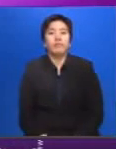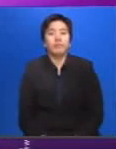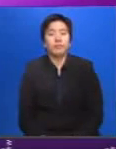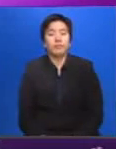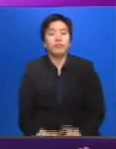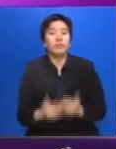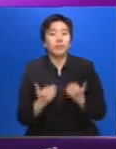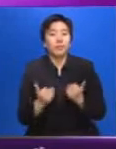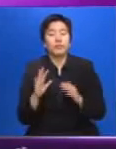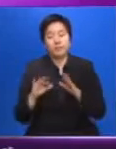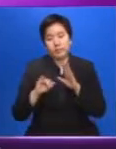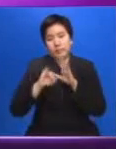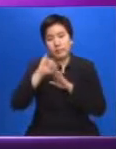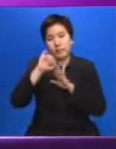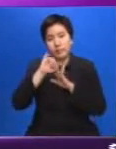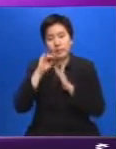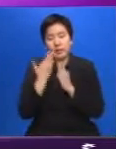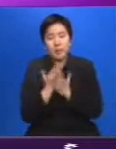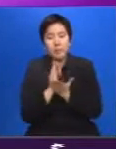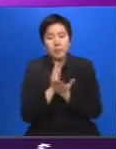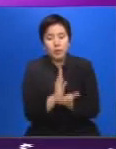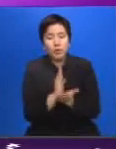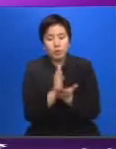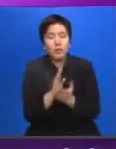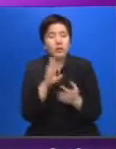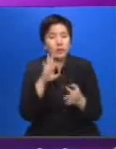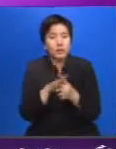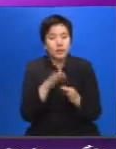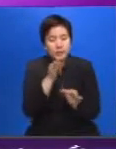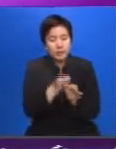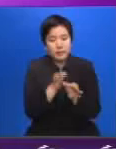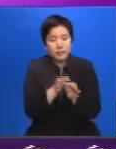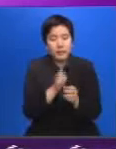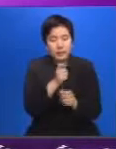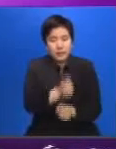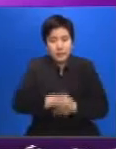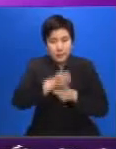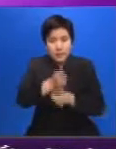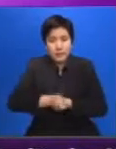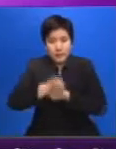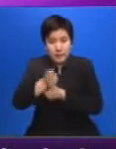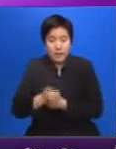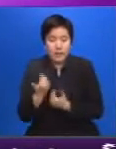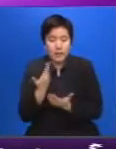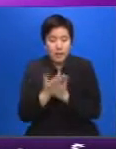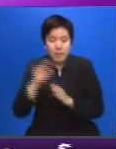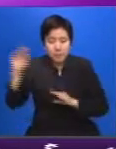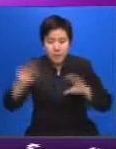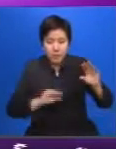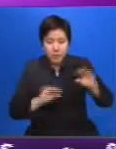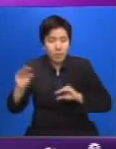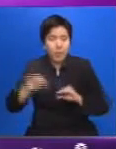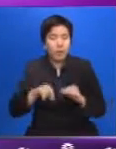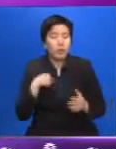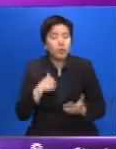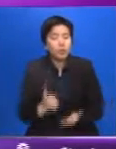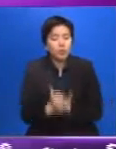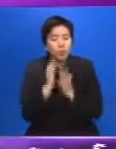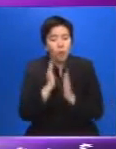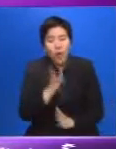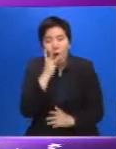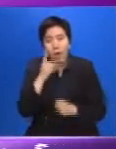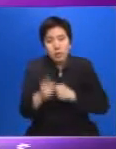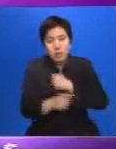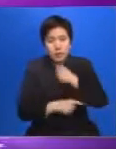ประชาชนในจังหวัดเชียงใหม่ร่วมกันบริจาคเงินผ่านทางธนาคารเพื่อการเกษตรและสหกรณ์การเกษตรค่ะเพื่อสมทบทุนเข้ากองทุนช่วยเหลือชาวน